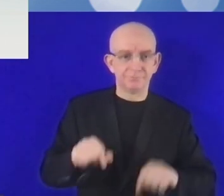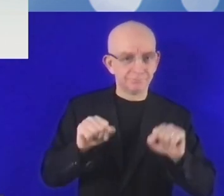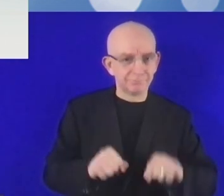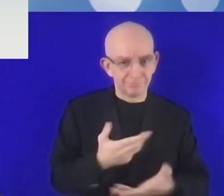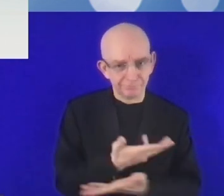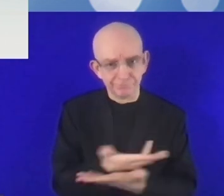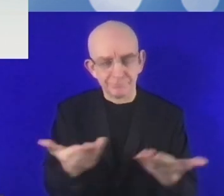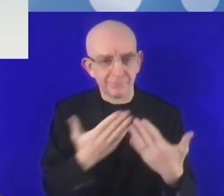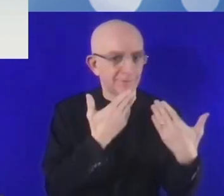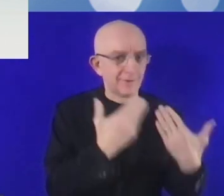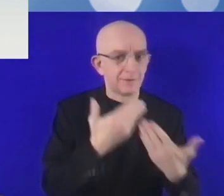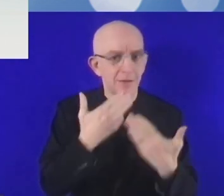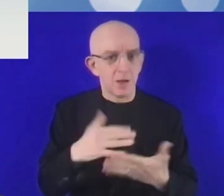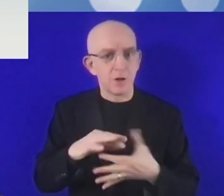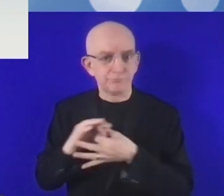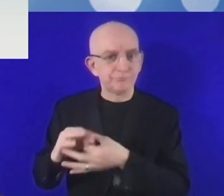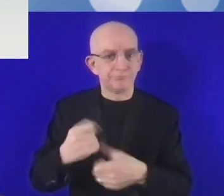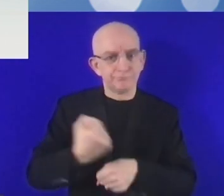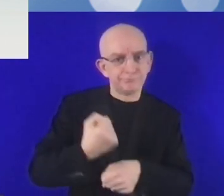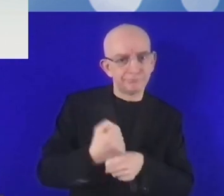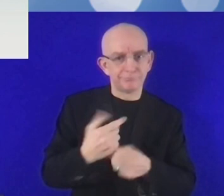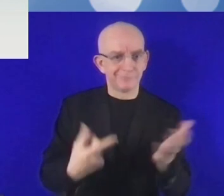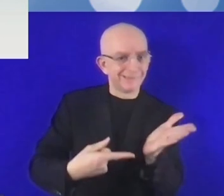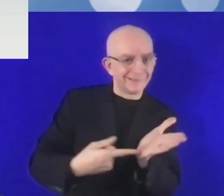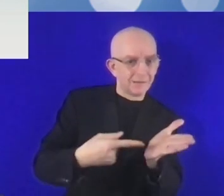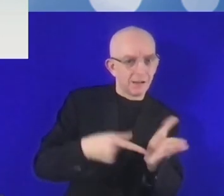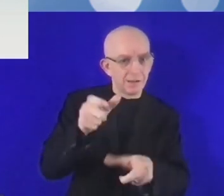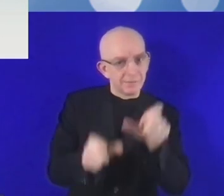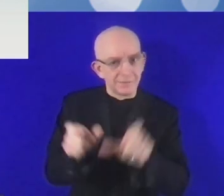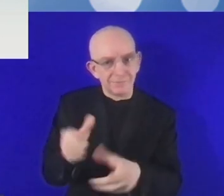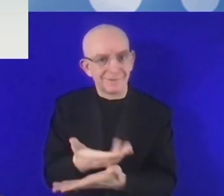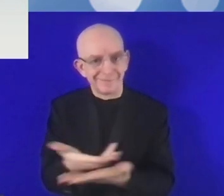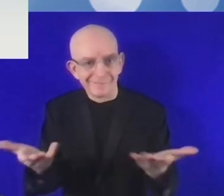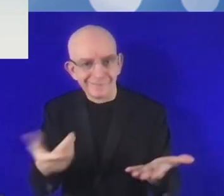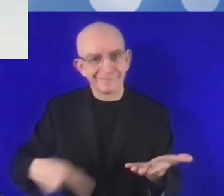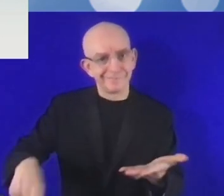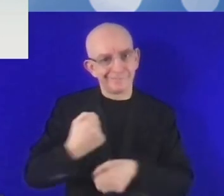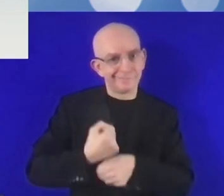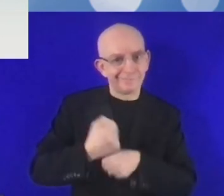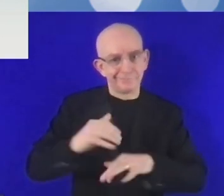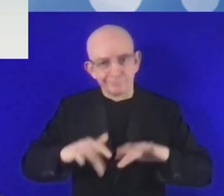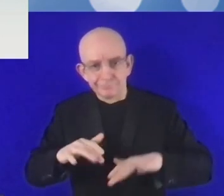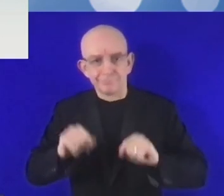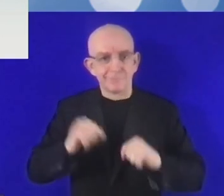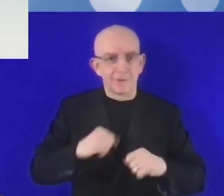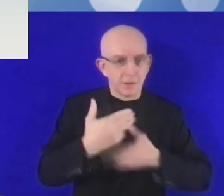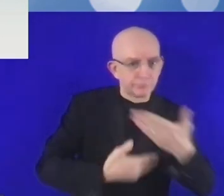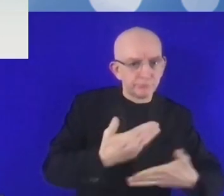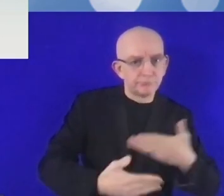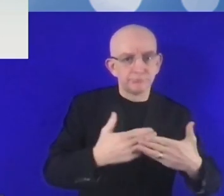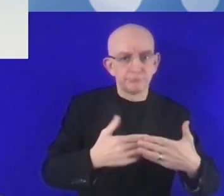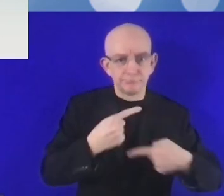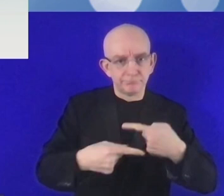有网络它就允许了我们在不受什么几乎任何影